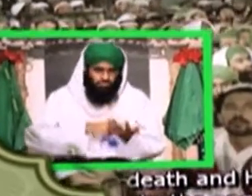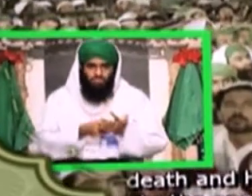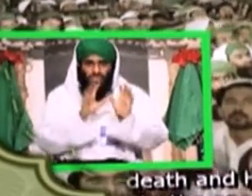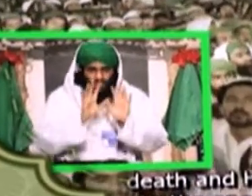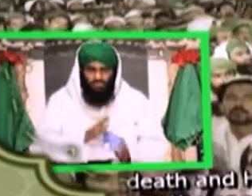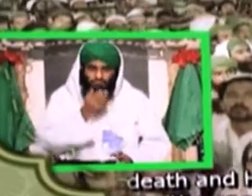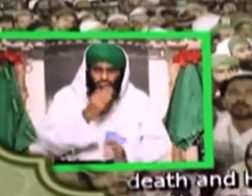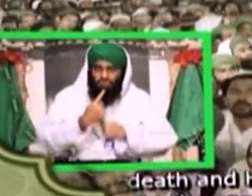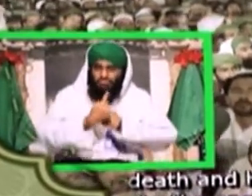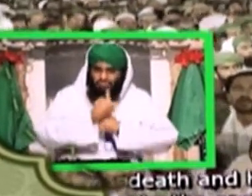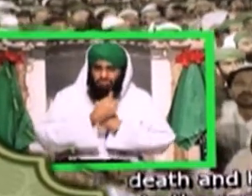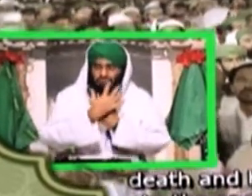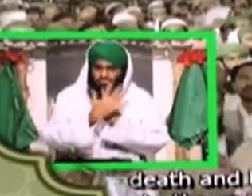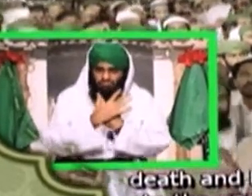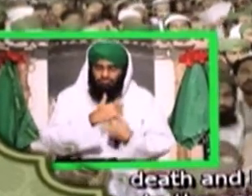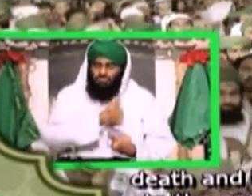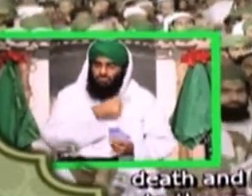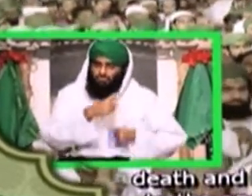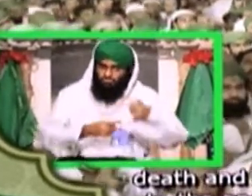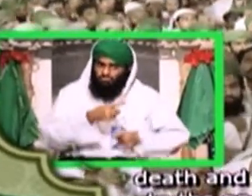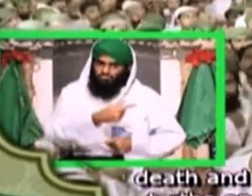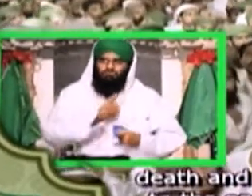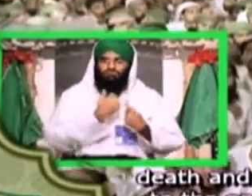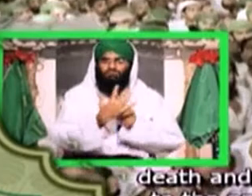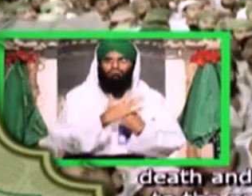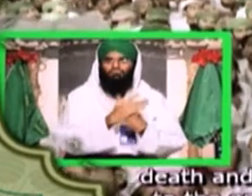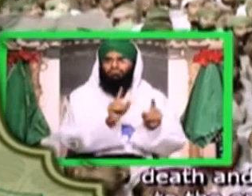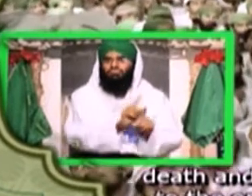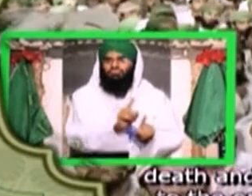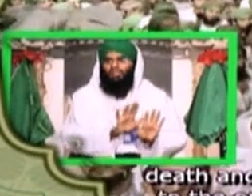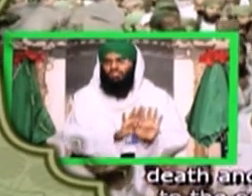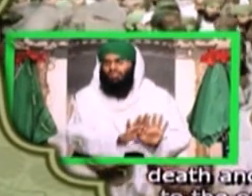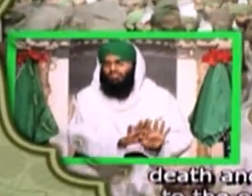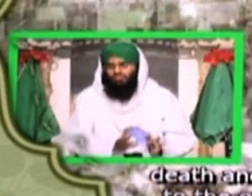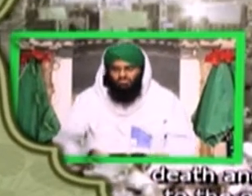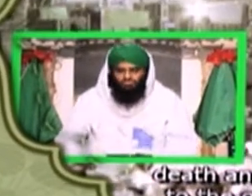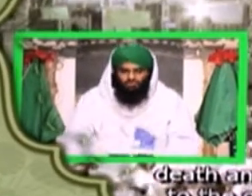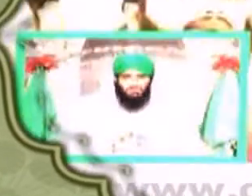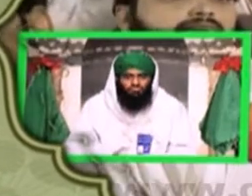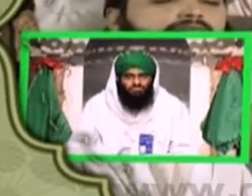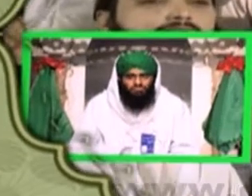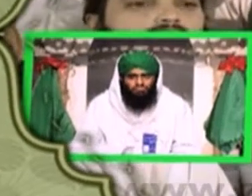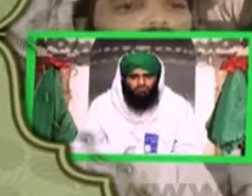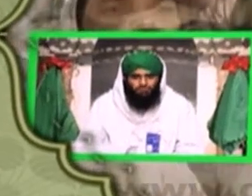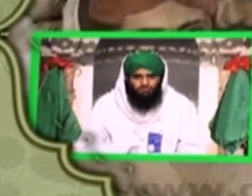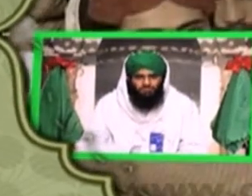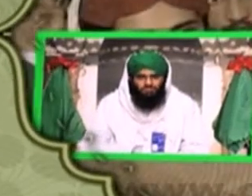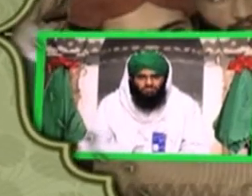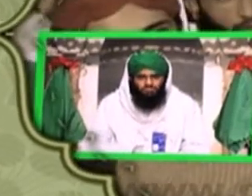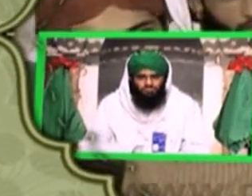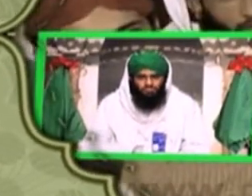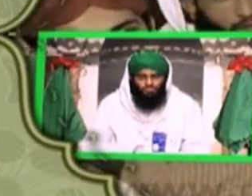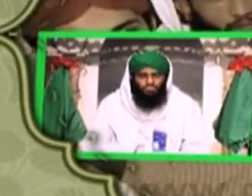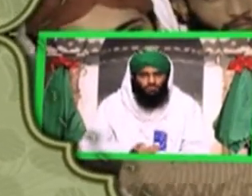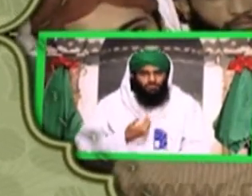دل میرا گھبرائے ہیں اس کو دشمن جانتا ہوں جو مجھے سمجھائے ہیں وئیہ یا فرہدون